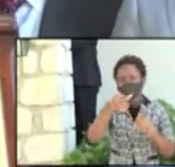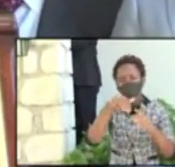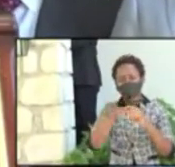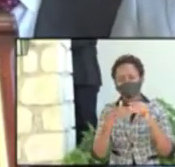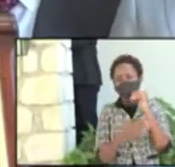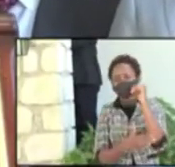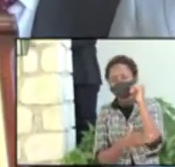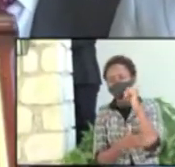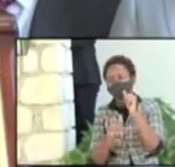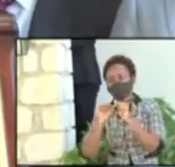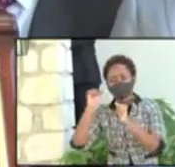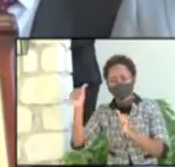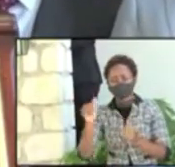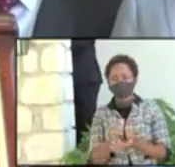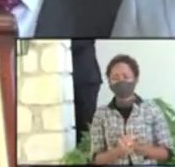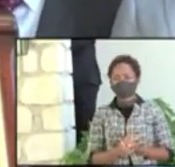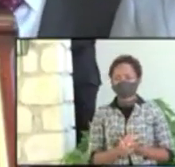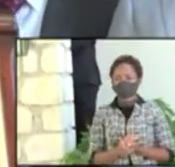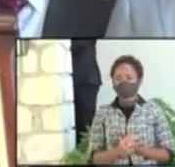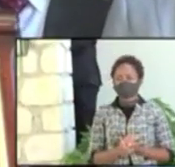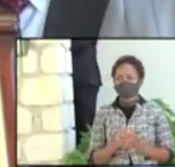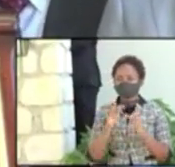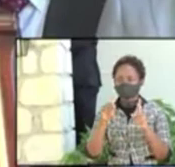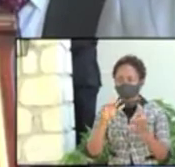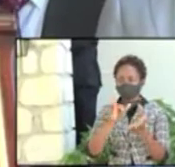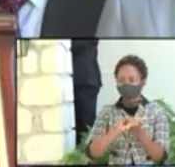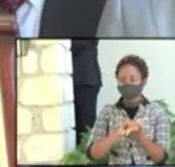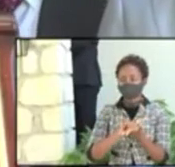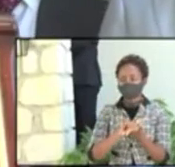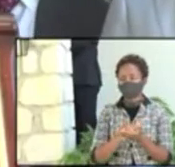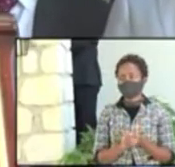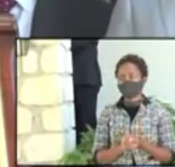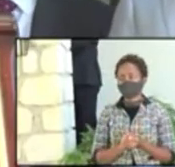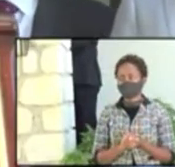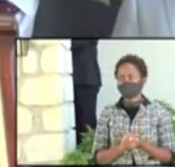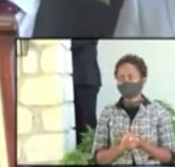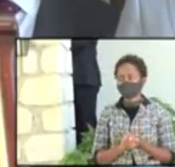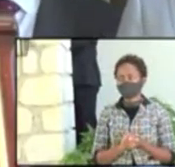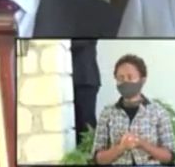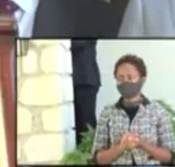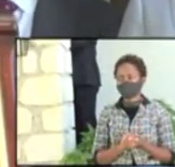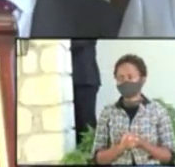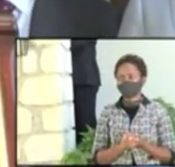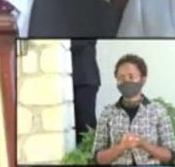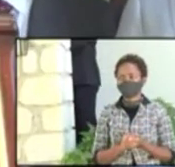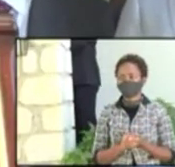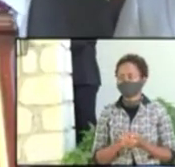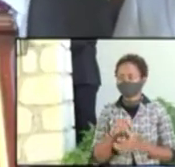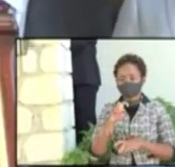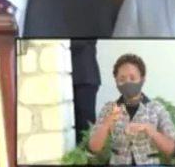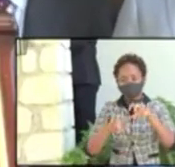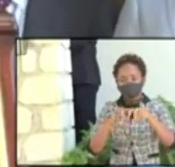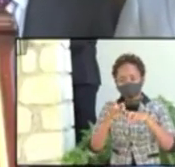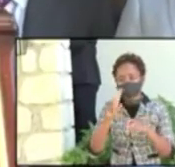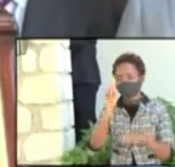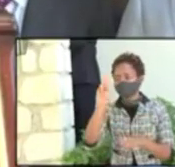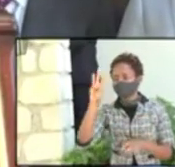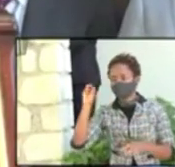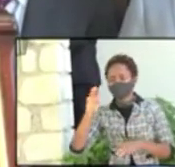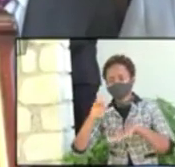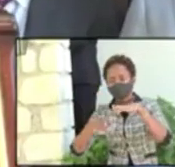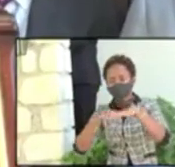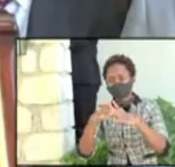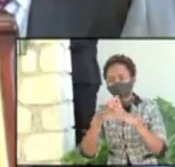commune Ansdeno, moun sa yo, c'est des kilomètres pour